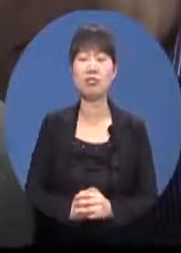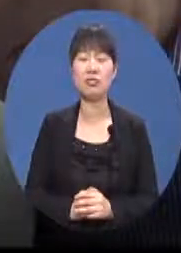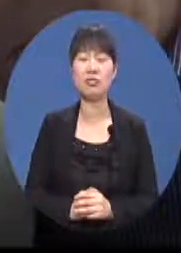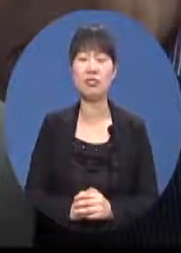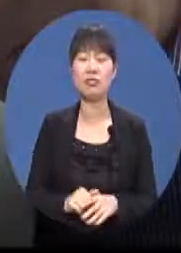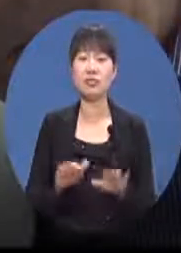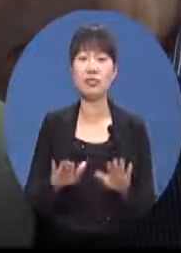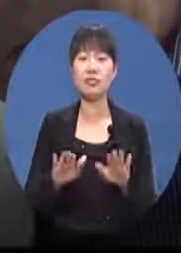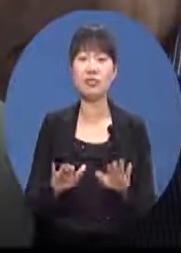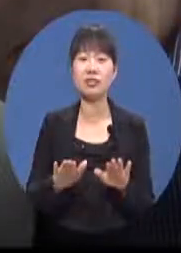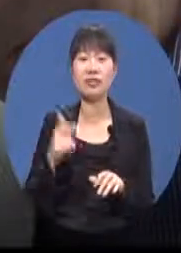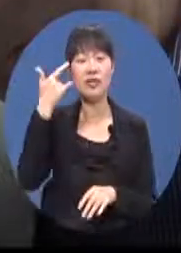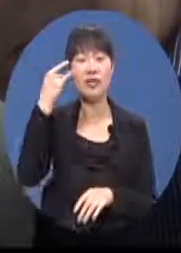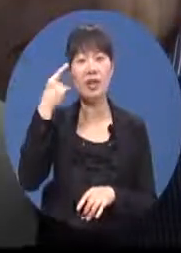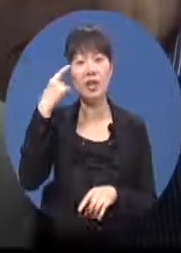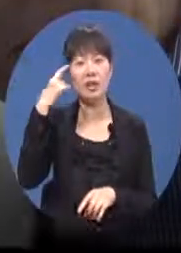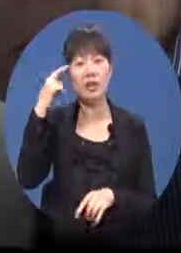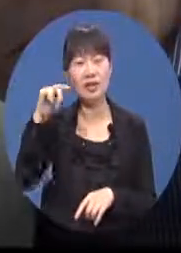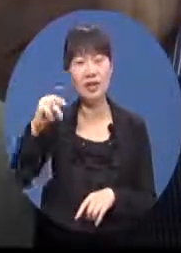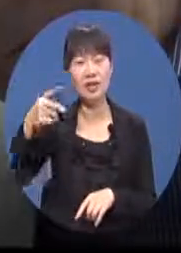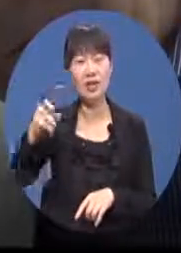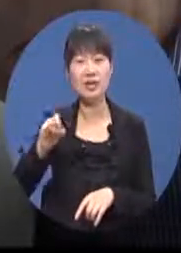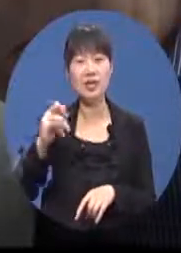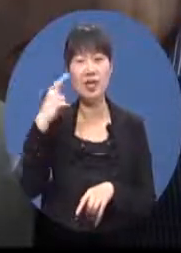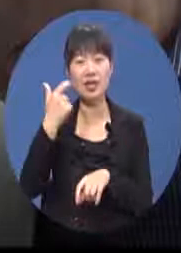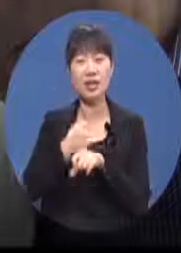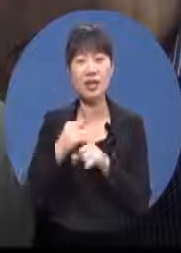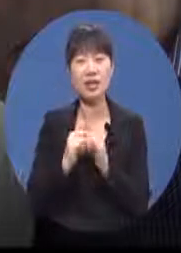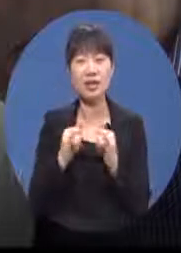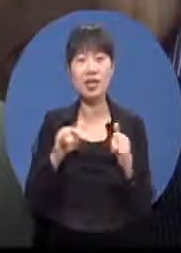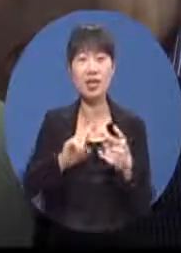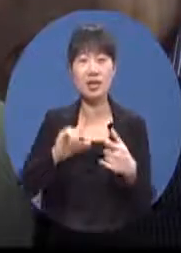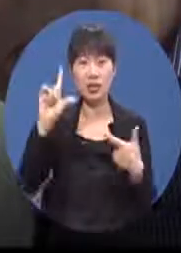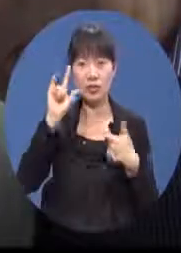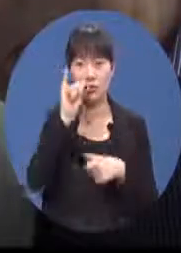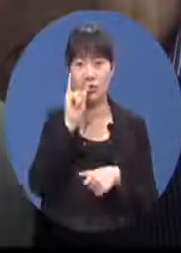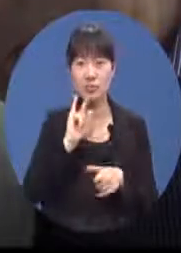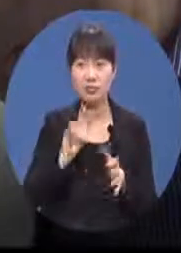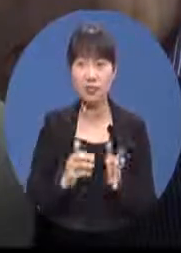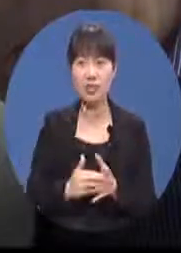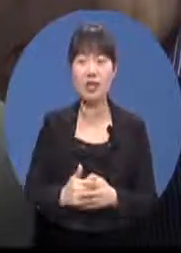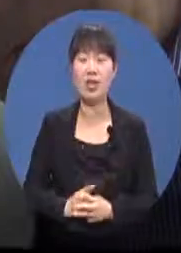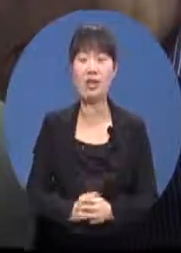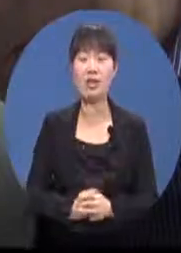존스 홉킨스 대학의 뇌신경과학자인 대니얼 레인 교수가 그 주인공입니다.